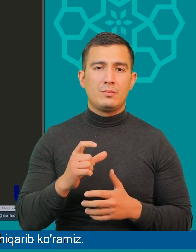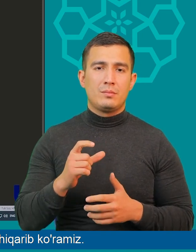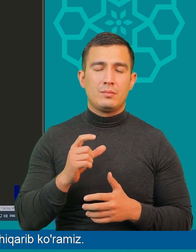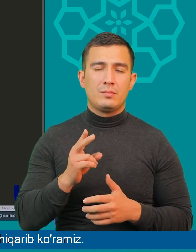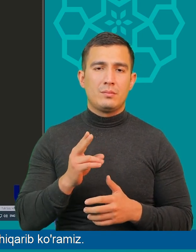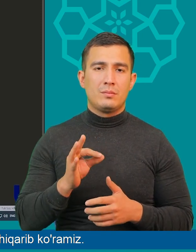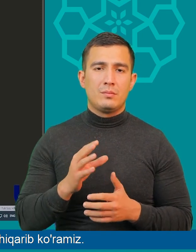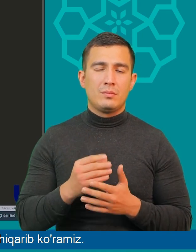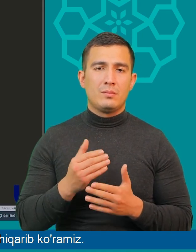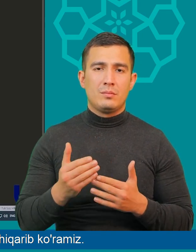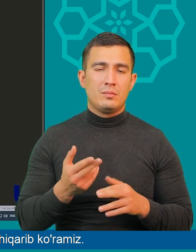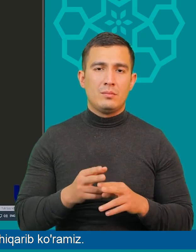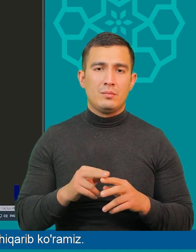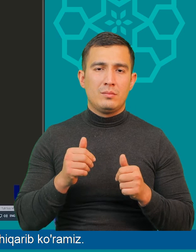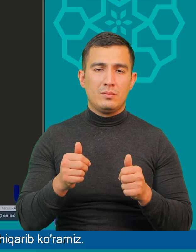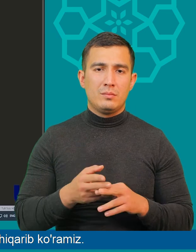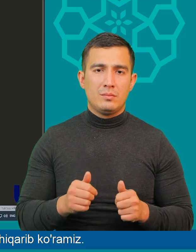buyrug'ini ishlatib ekranga